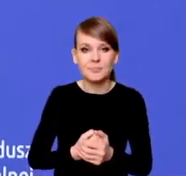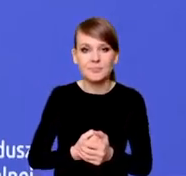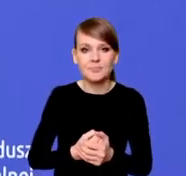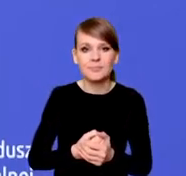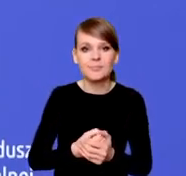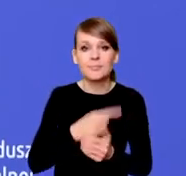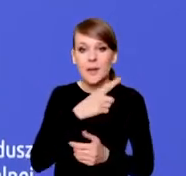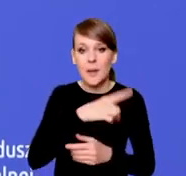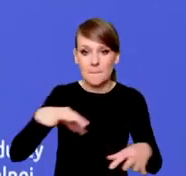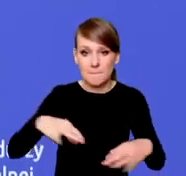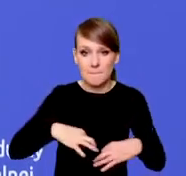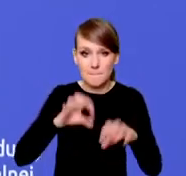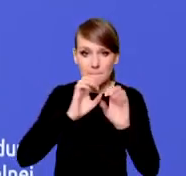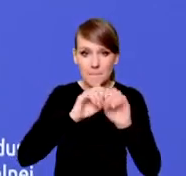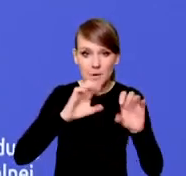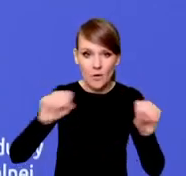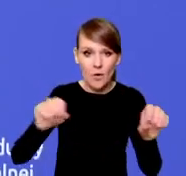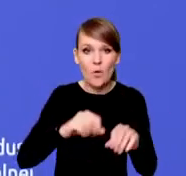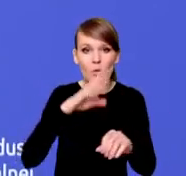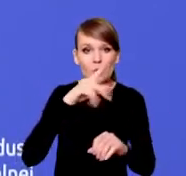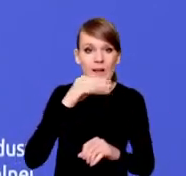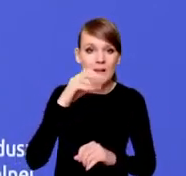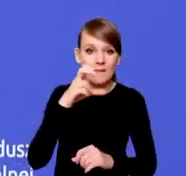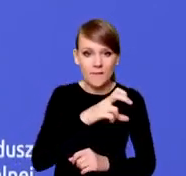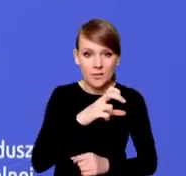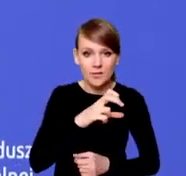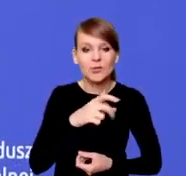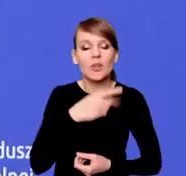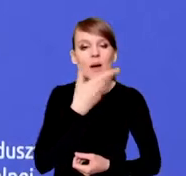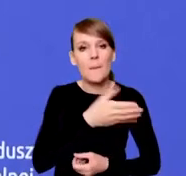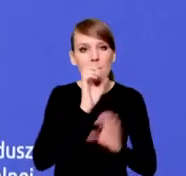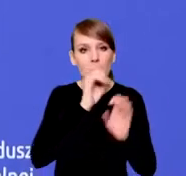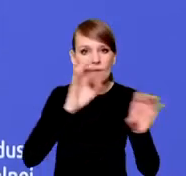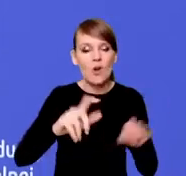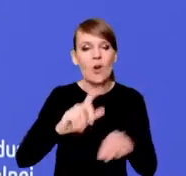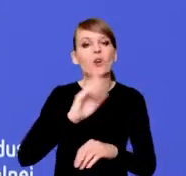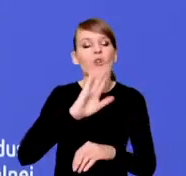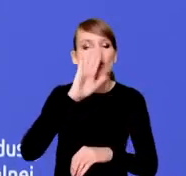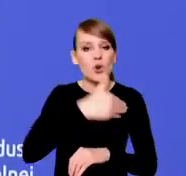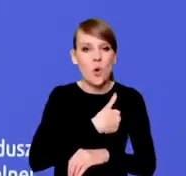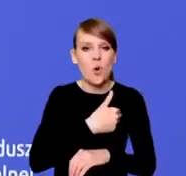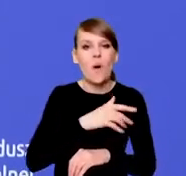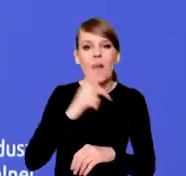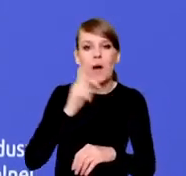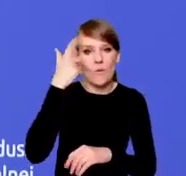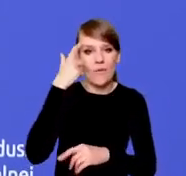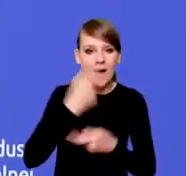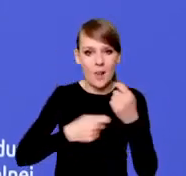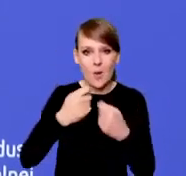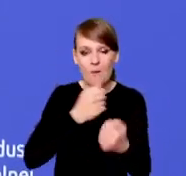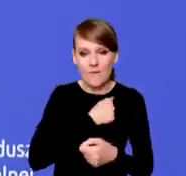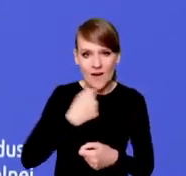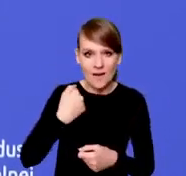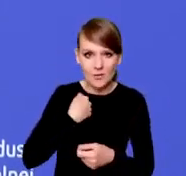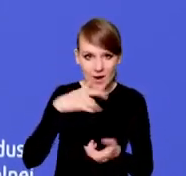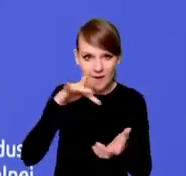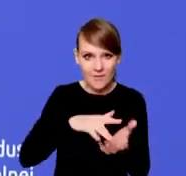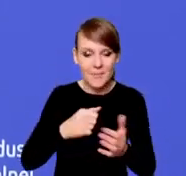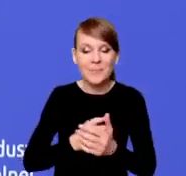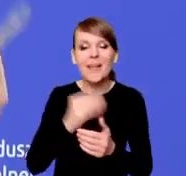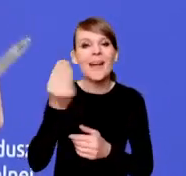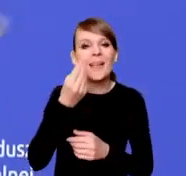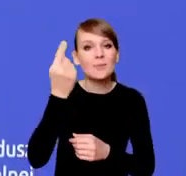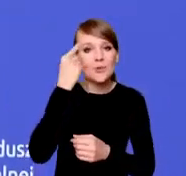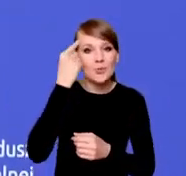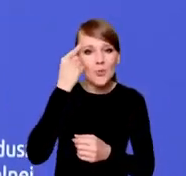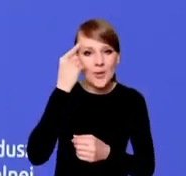Pani profesor Agaty Lulewicz-Sas, profesor Szkoły Głównej Handlowej w Warszawie. Tylko przypomnimy, że to tak ładnie